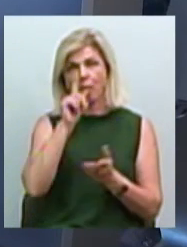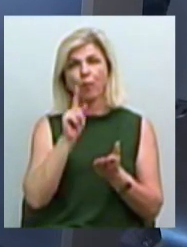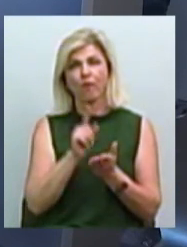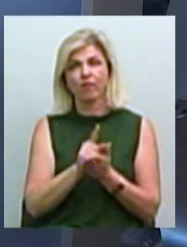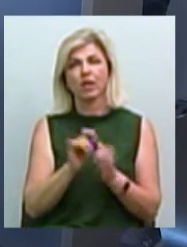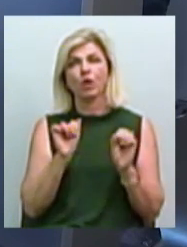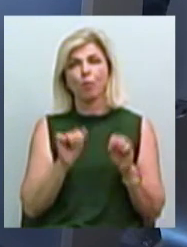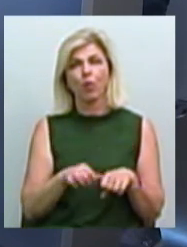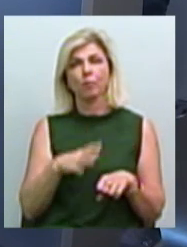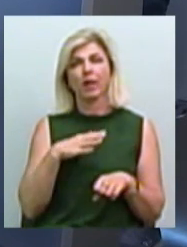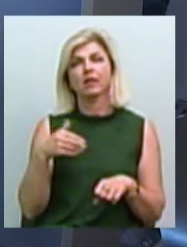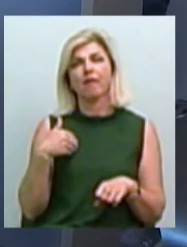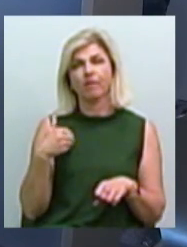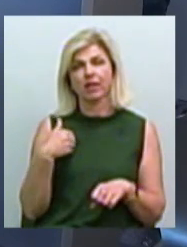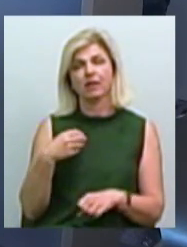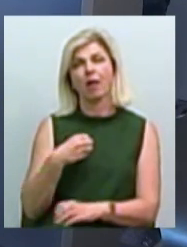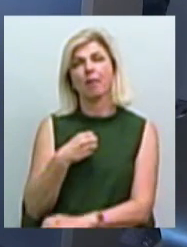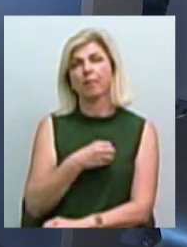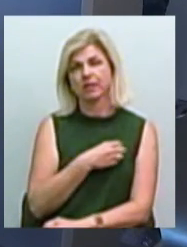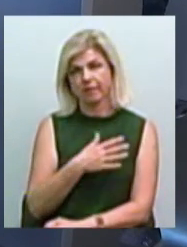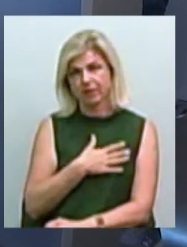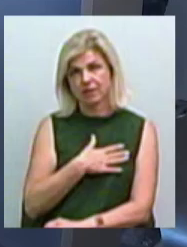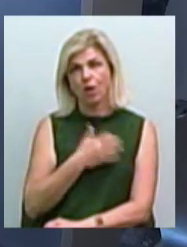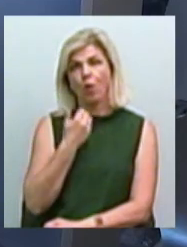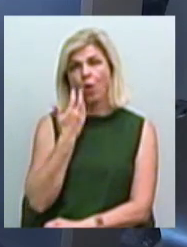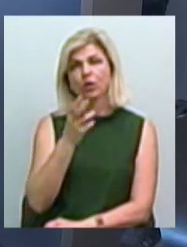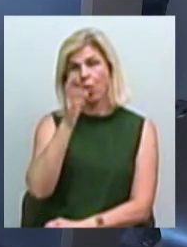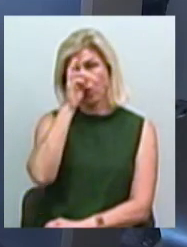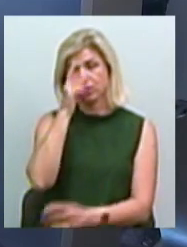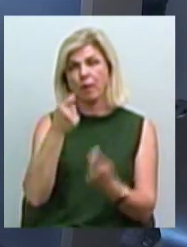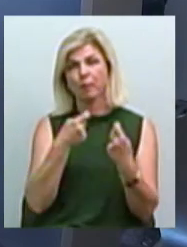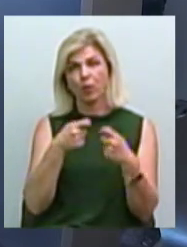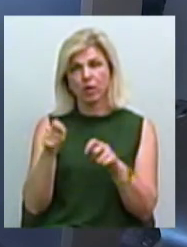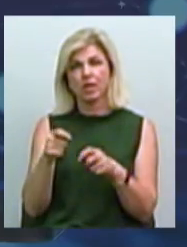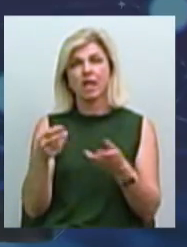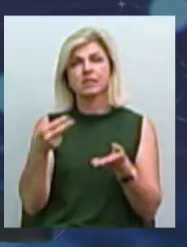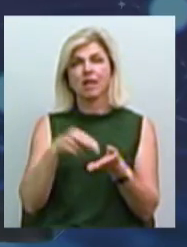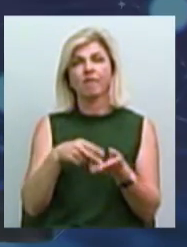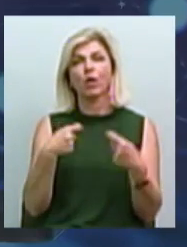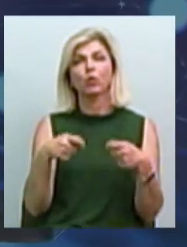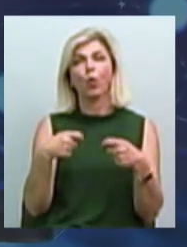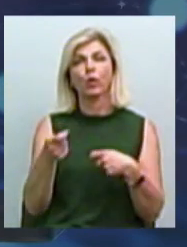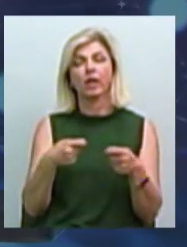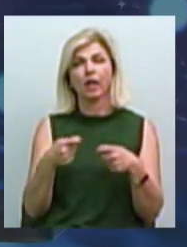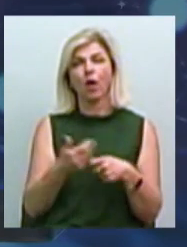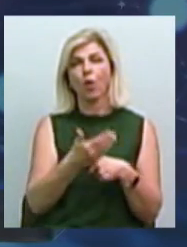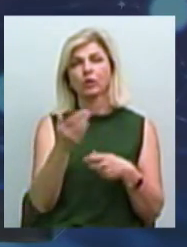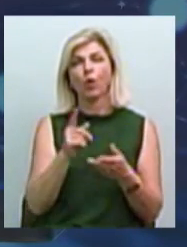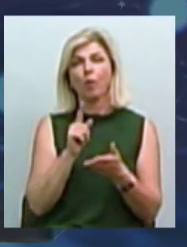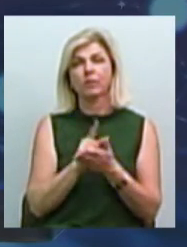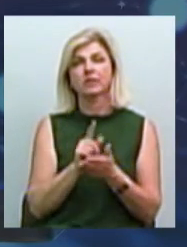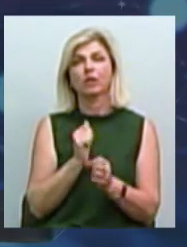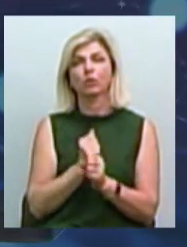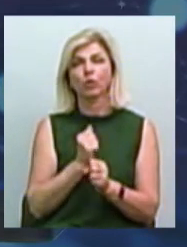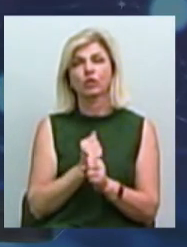може бути ефективним контролером, якщо вона... Тому, коли государство продає, виставляє на торги, обов'язково вони повинні робити пакет